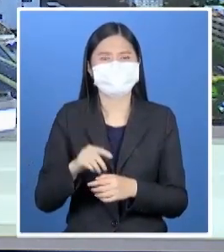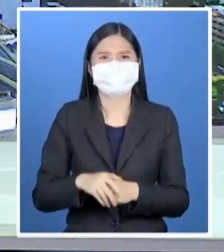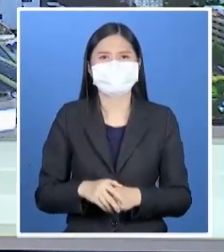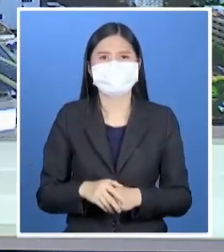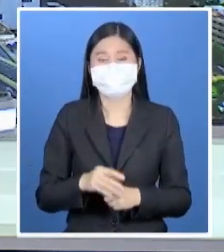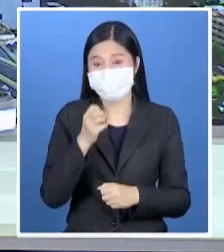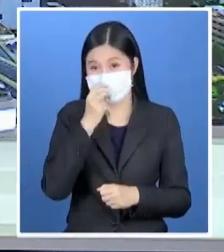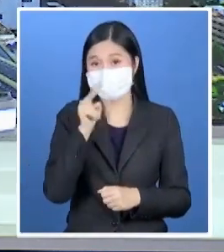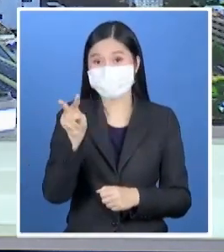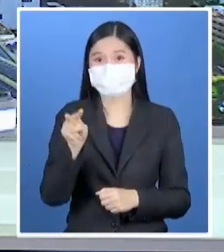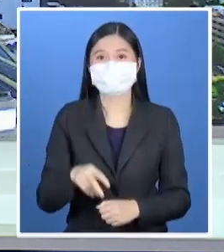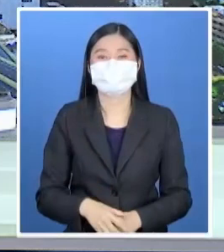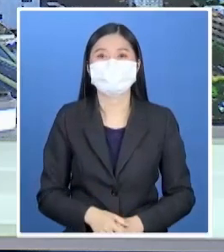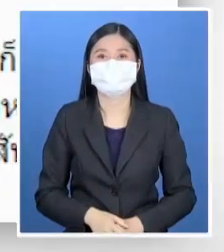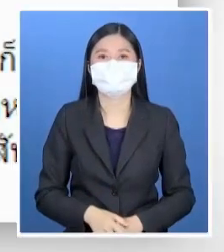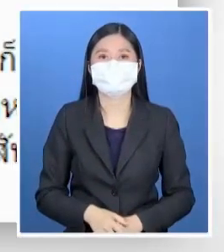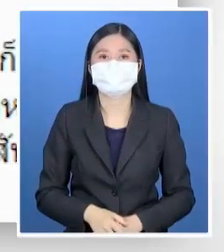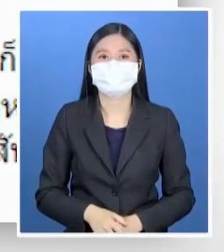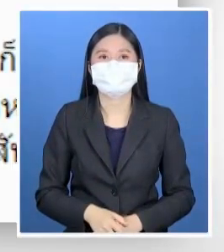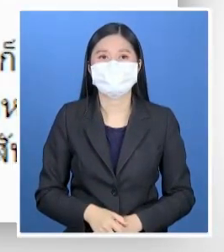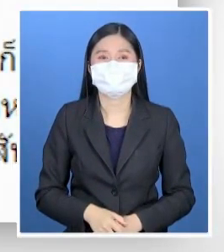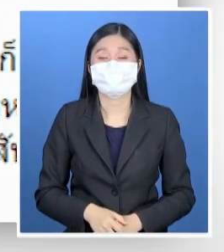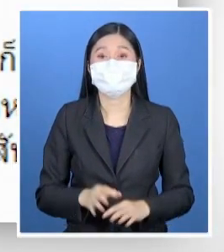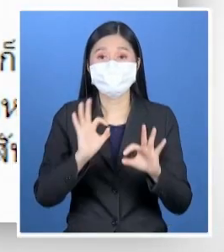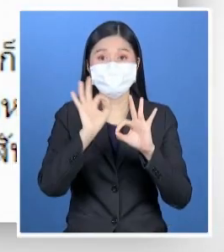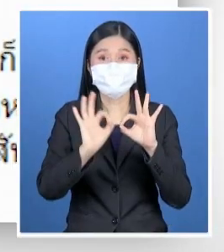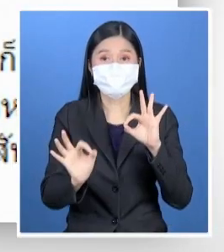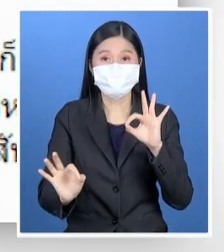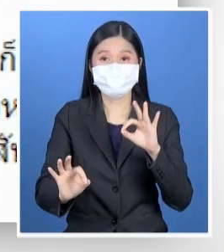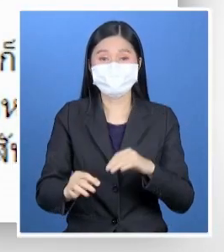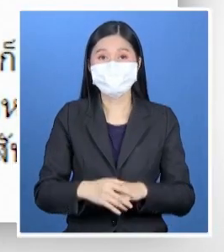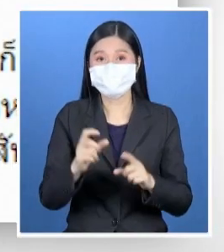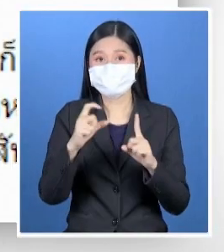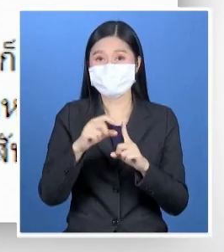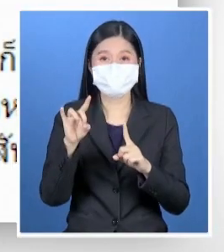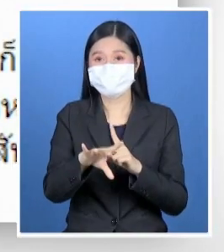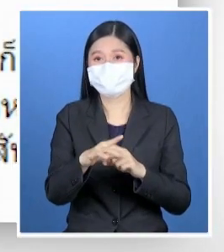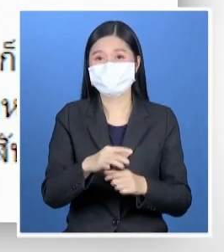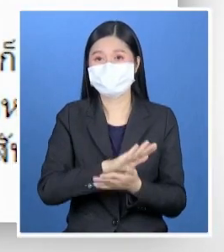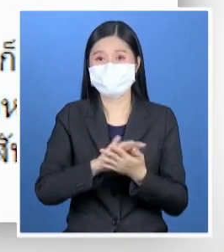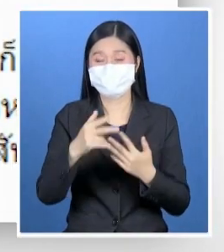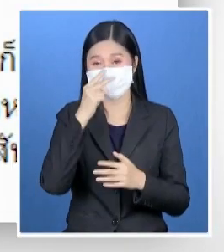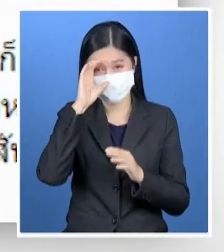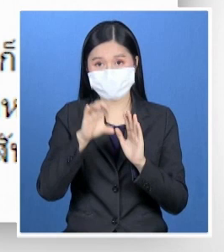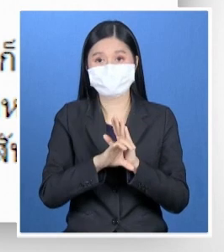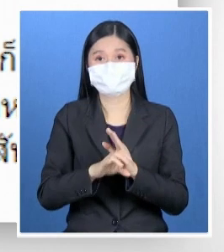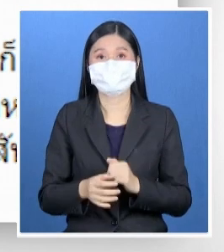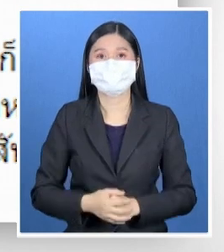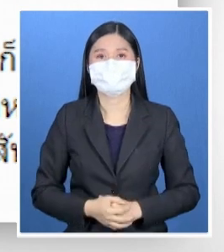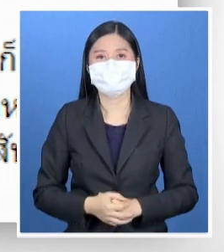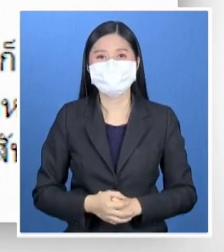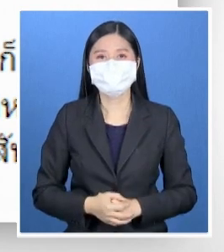ในชีวิตเดี๋ยวลองดูโพสต์ต้นเรื่องนะฮะคือเธอโพสต์เนี่ยใช้ค่อนข้างคำที่รุนแรงนะฮะดูภาพหน่อย